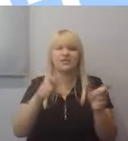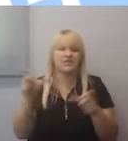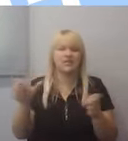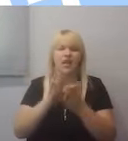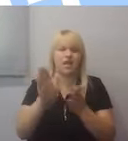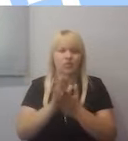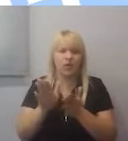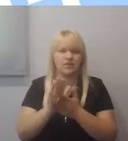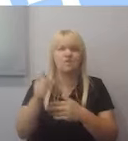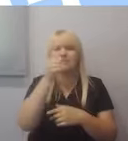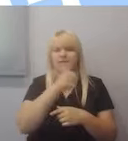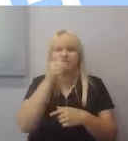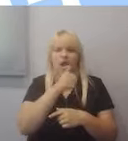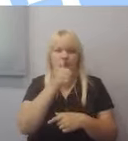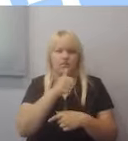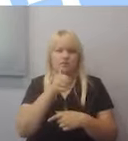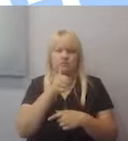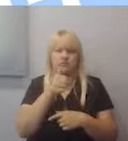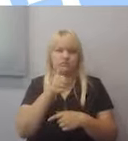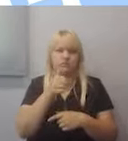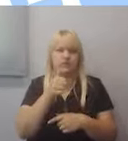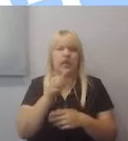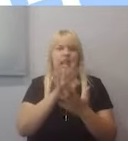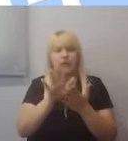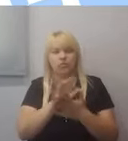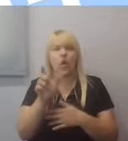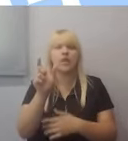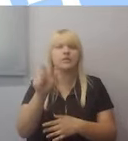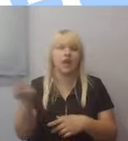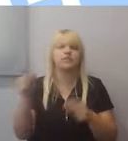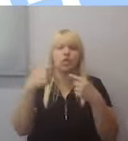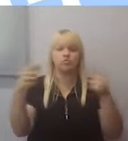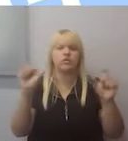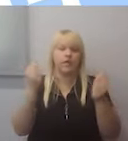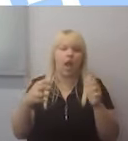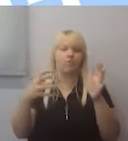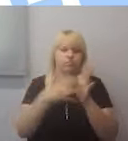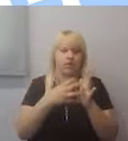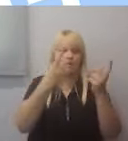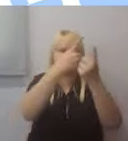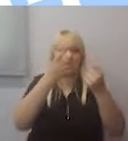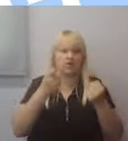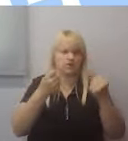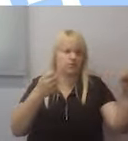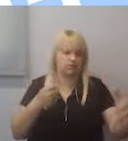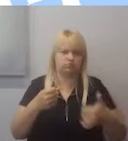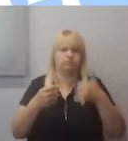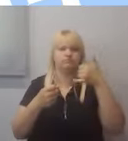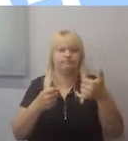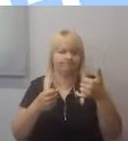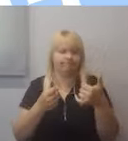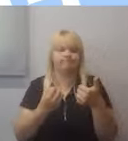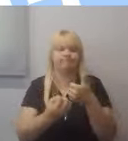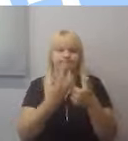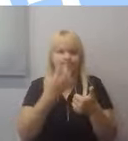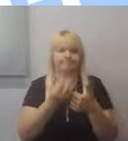uzturētas lietotnes nu da dažādu veidu kur ir tā kā kā aplikācija atnāk tas paziņojums uz uz telefonu jā tad tas